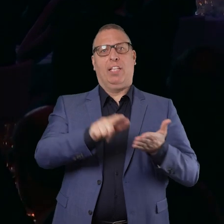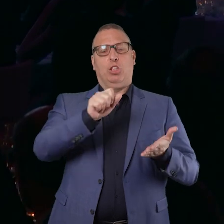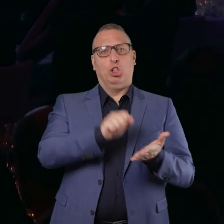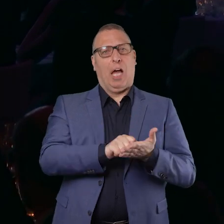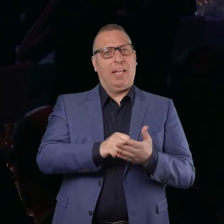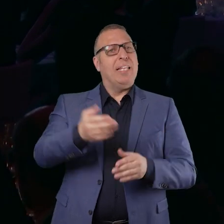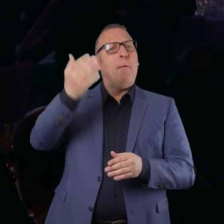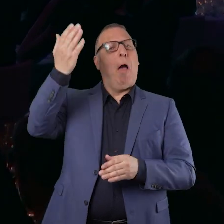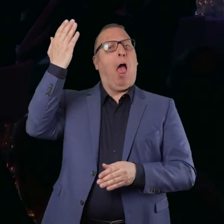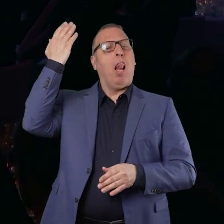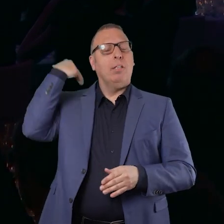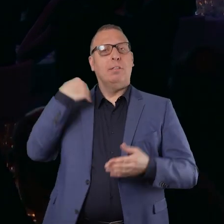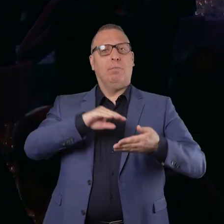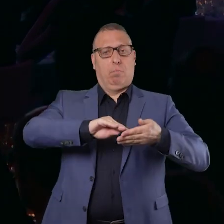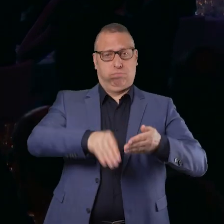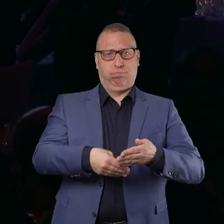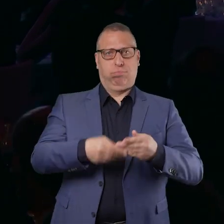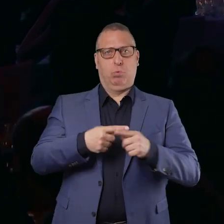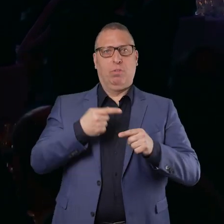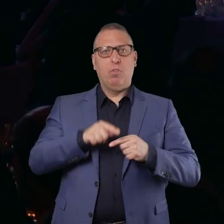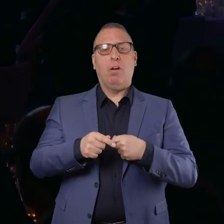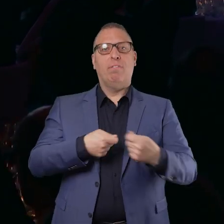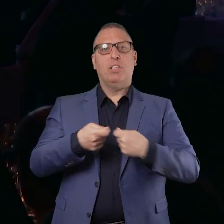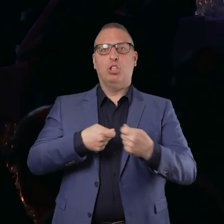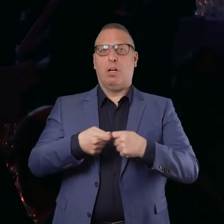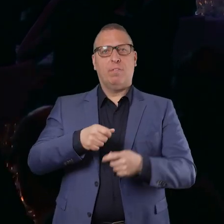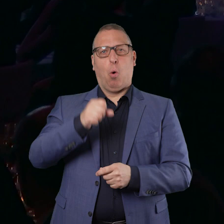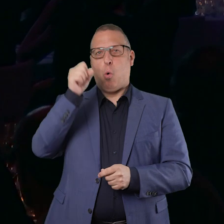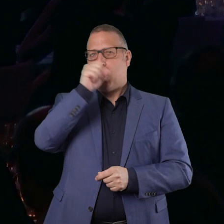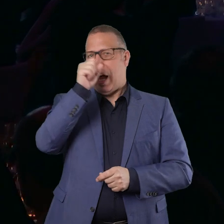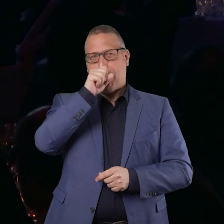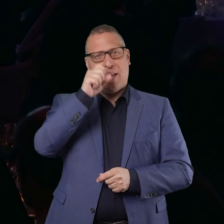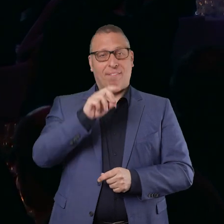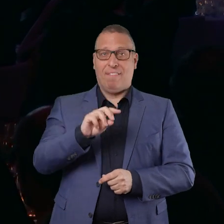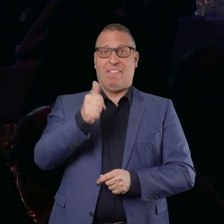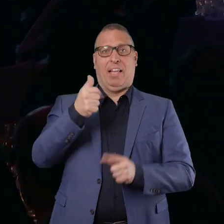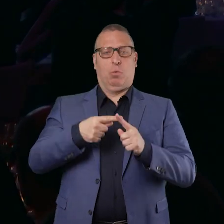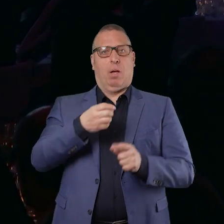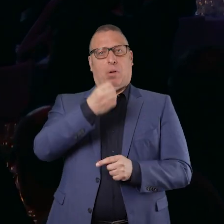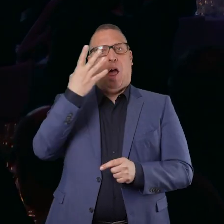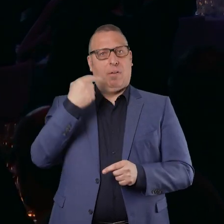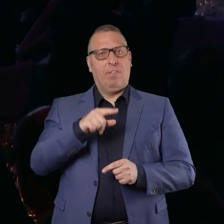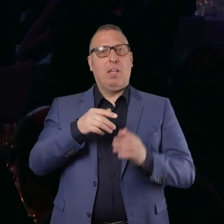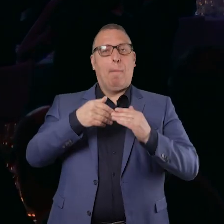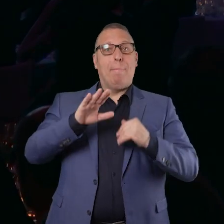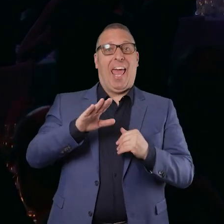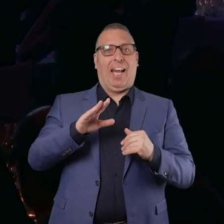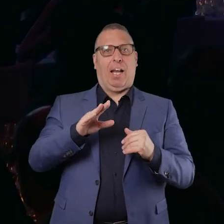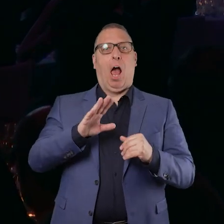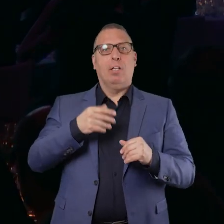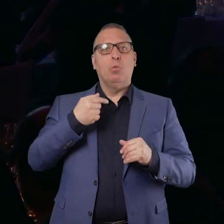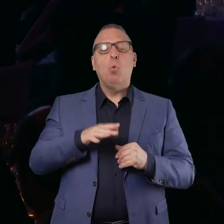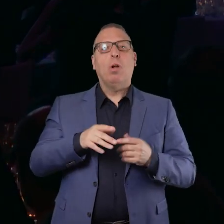Liechtenstein jemals abgeschlossen hat und ist für die Wirtschaft von unglaublicher Bedeutung. Aber natürlich ist die Bedeutung geht noch